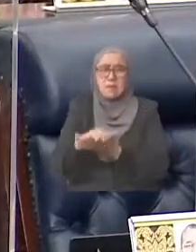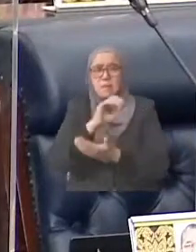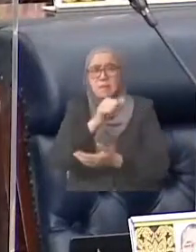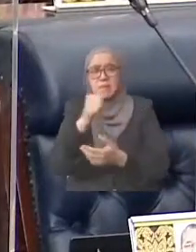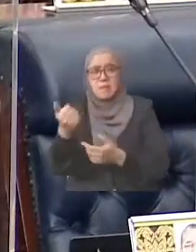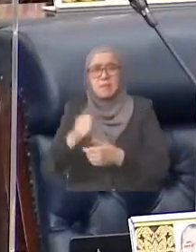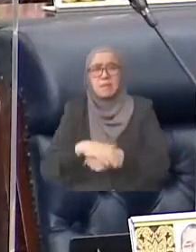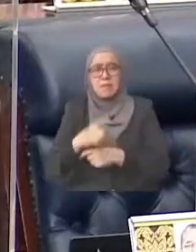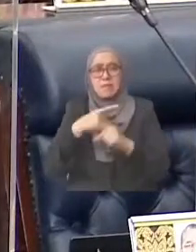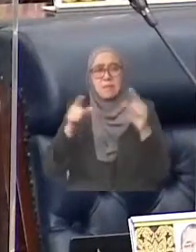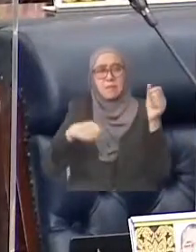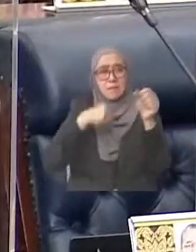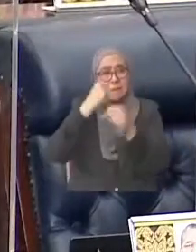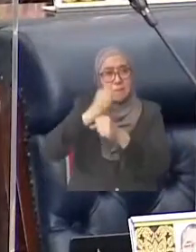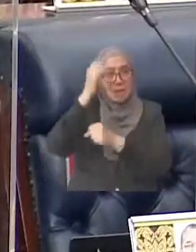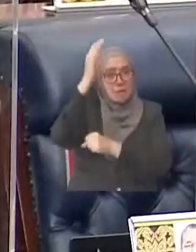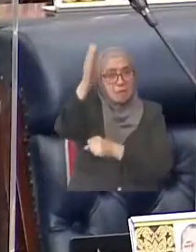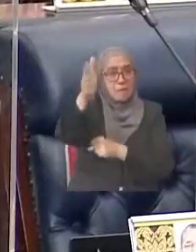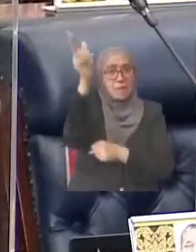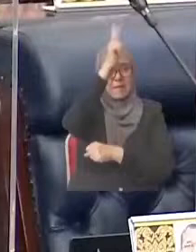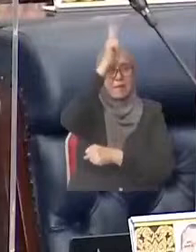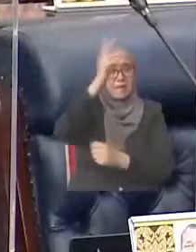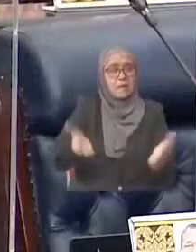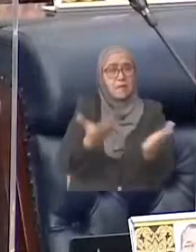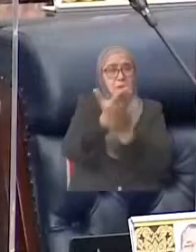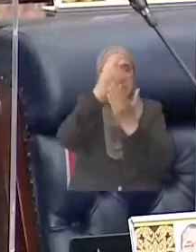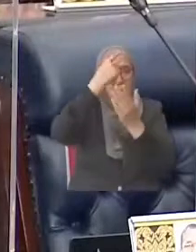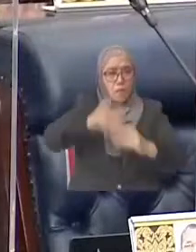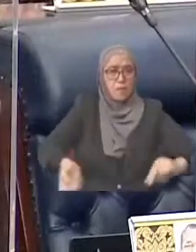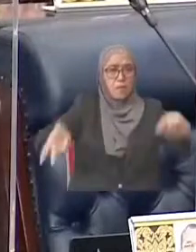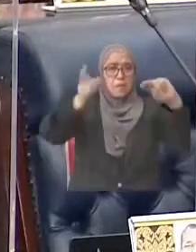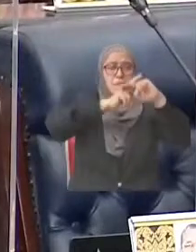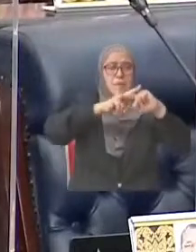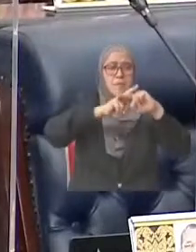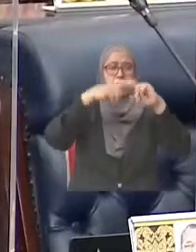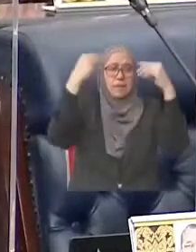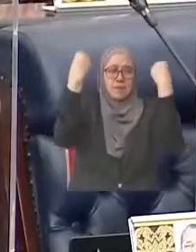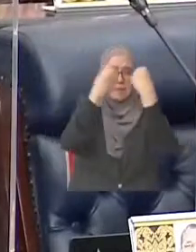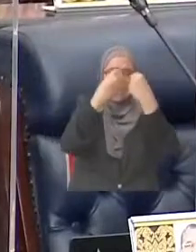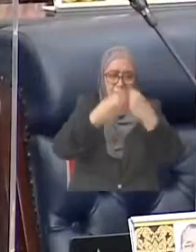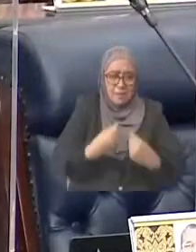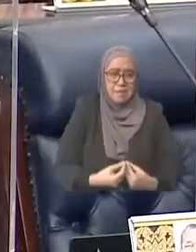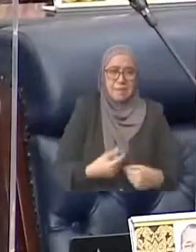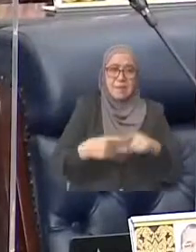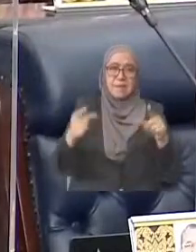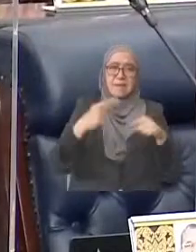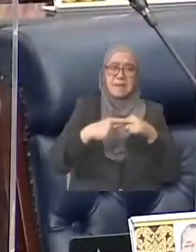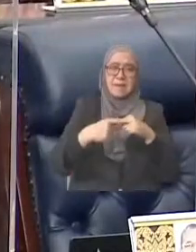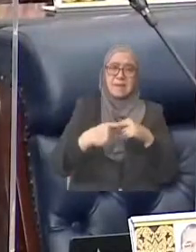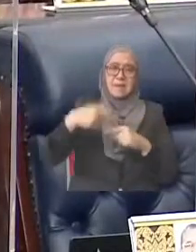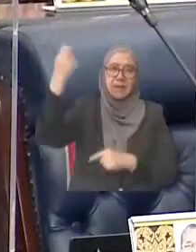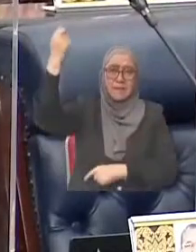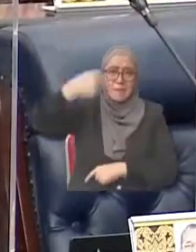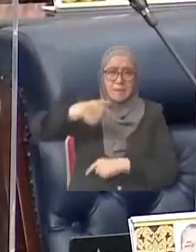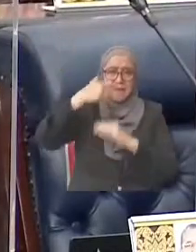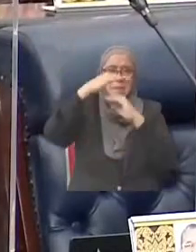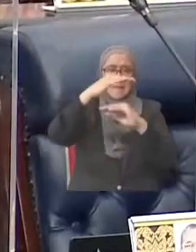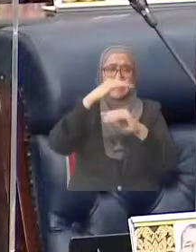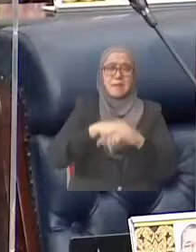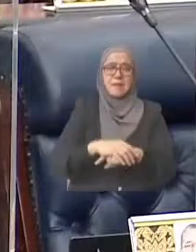kerajaan bercadang untuk meningkatkan kado pension minimum di bawah skin ke selatan Hai daripada